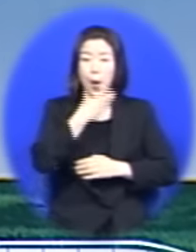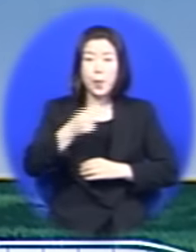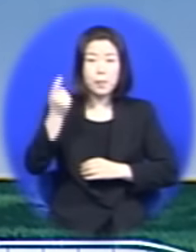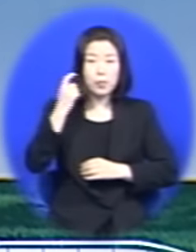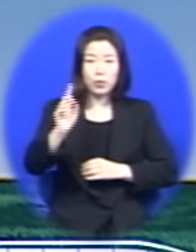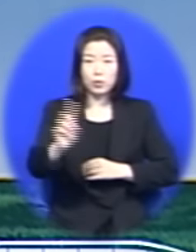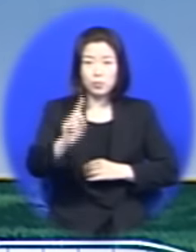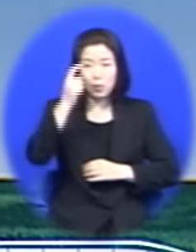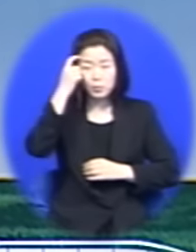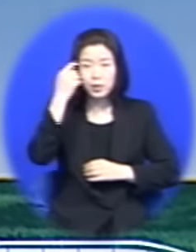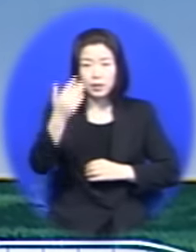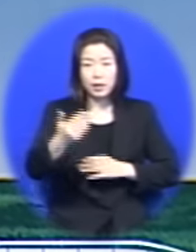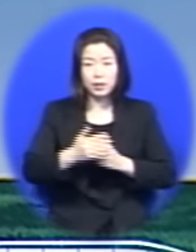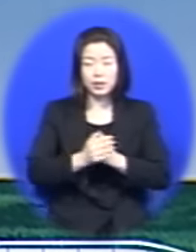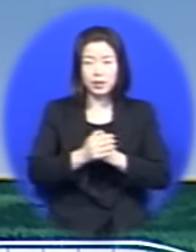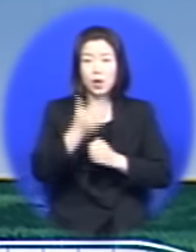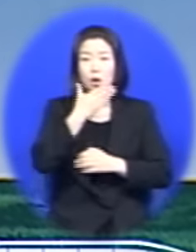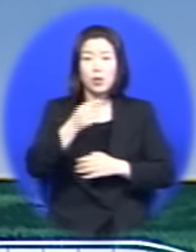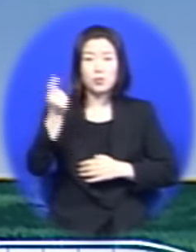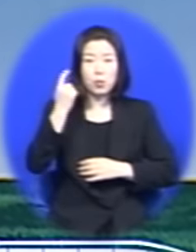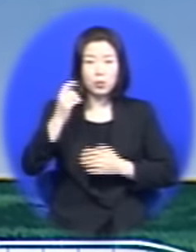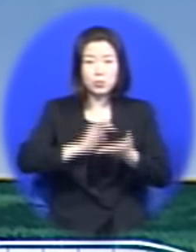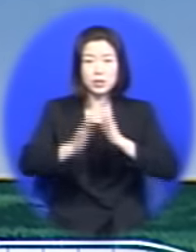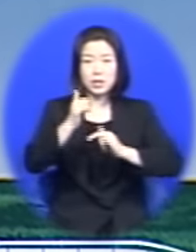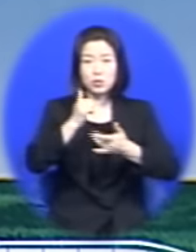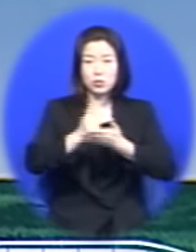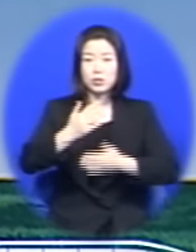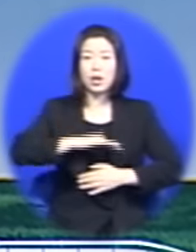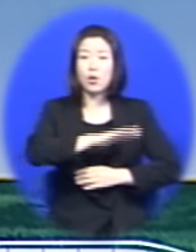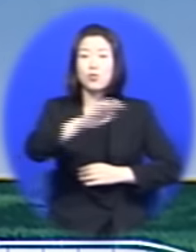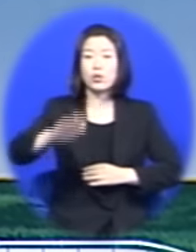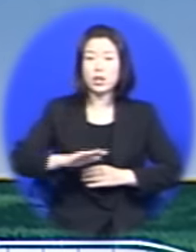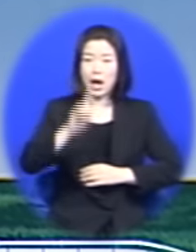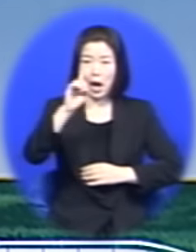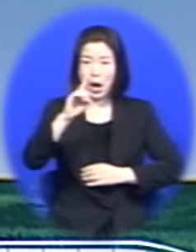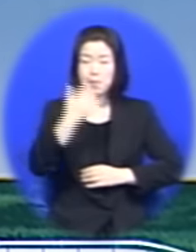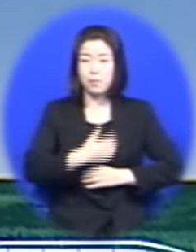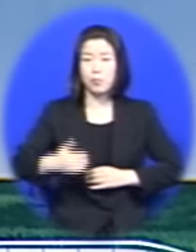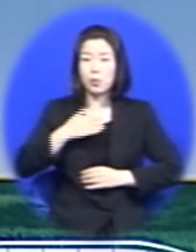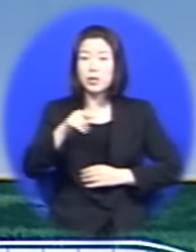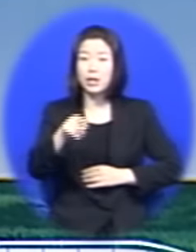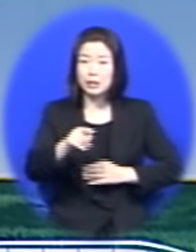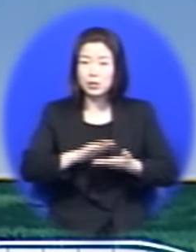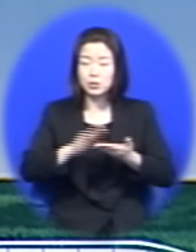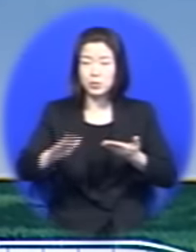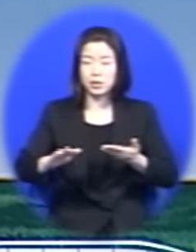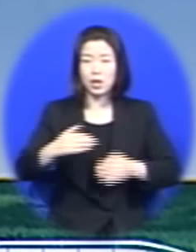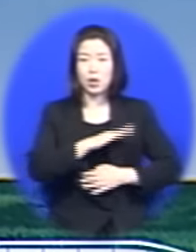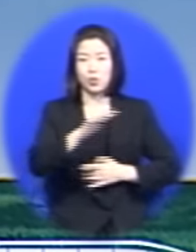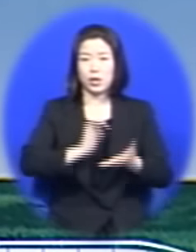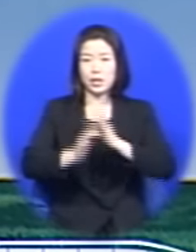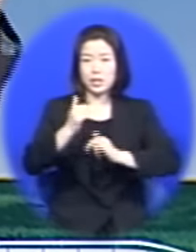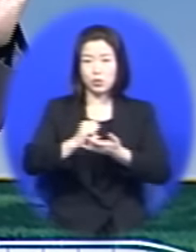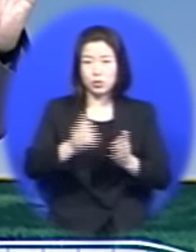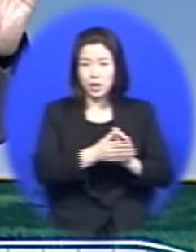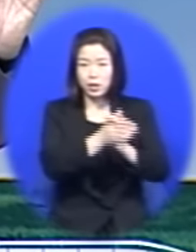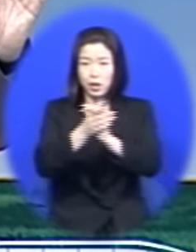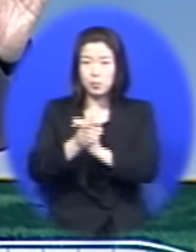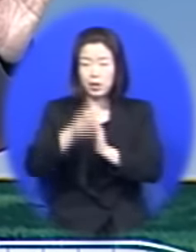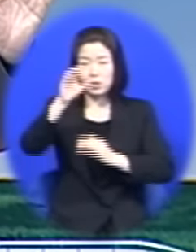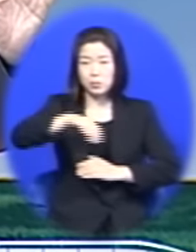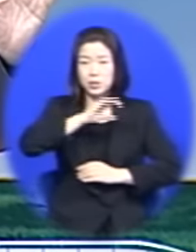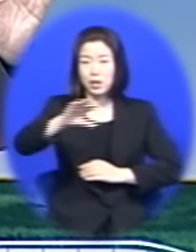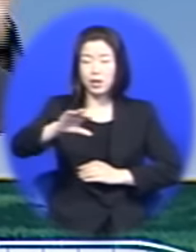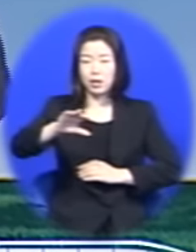뭡니까? 복음은 예수님과 우리가 한 몸이라는 겁니다. 우리가 예수님과 연합하여 십자가에 죽고